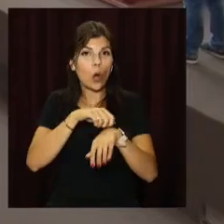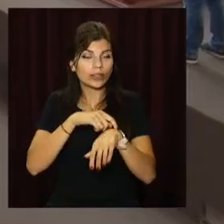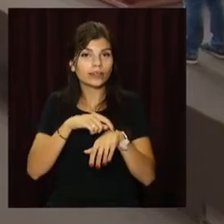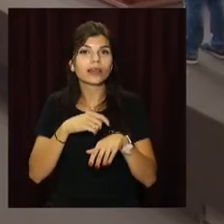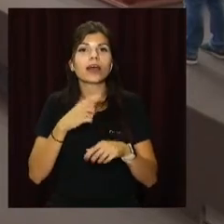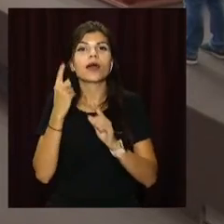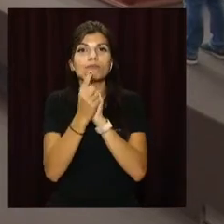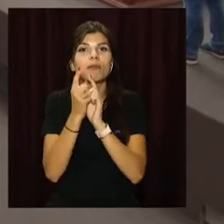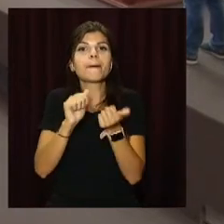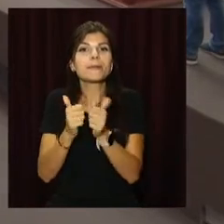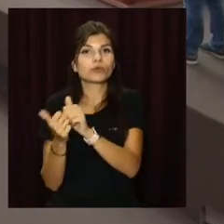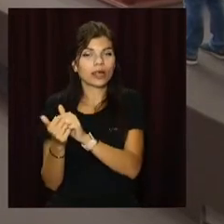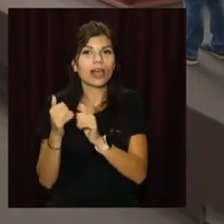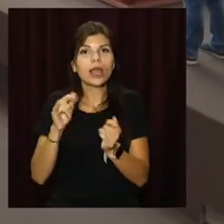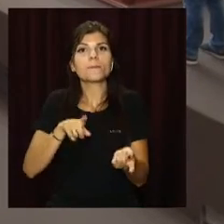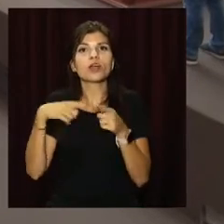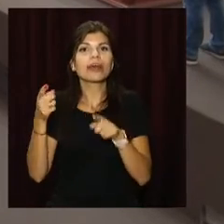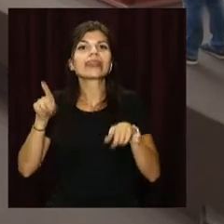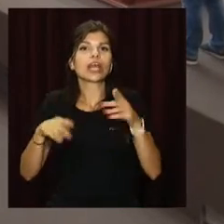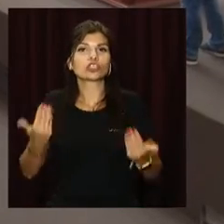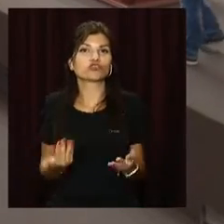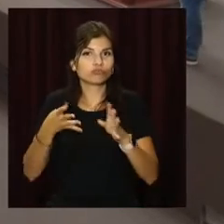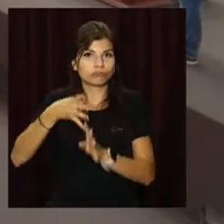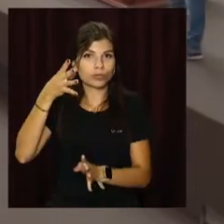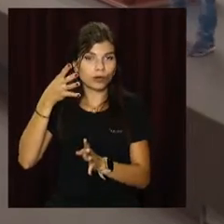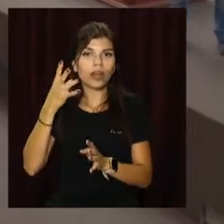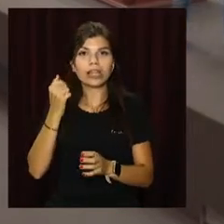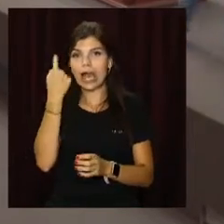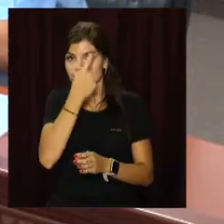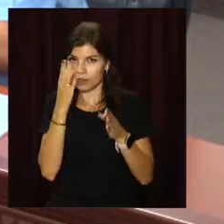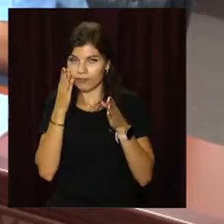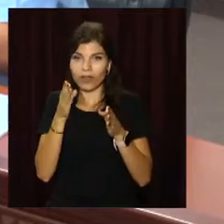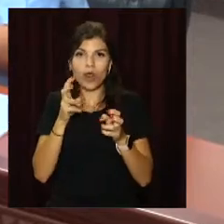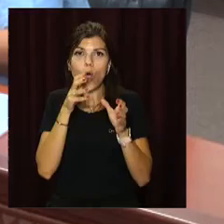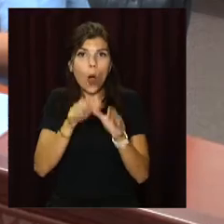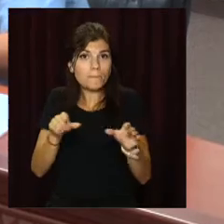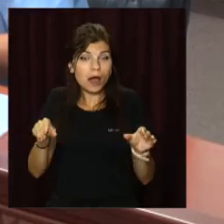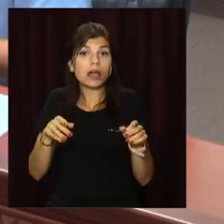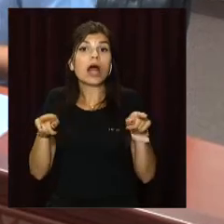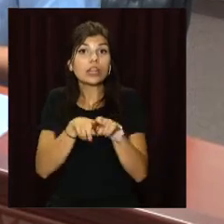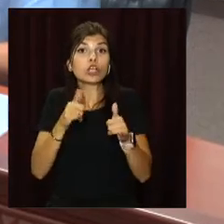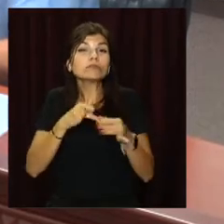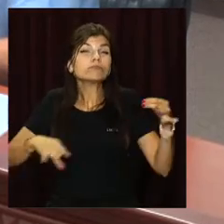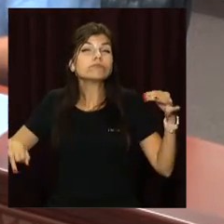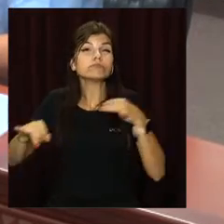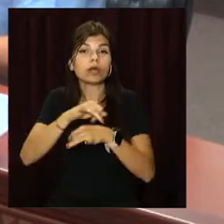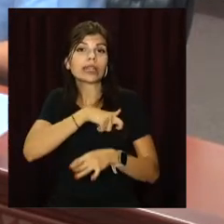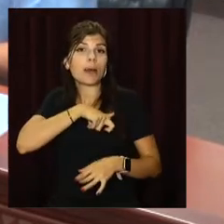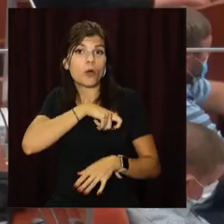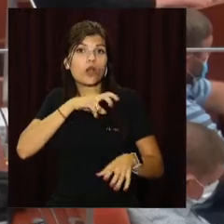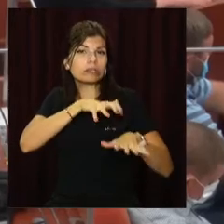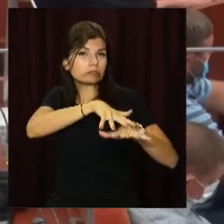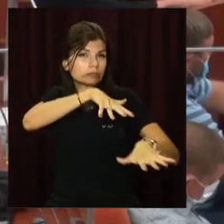годинники, модернізують бібліотеки та переведуть деякі житлові будинки на індивідуальне опалення. Такі рішення ухвалили сьогодні депутати